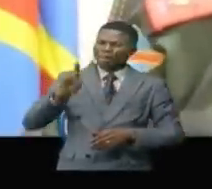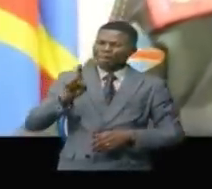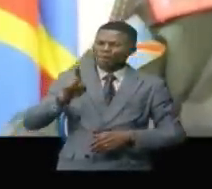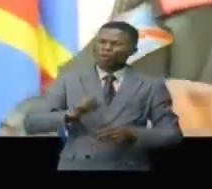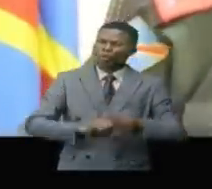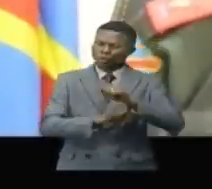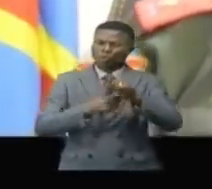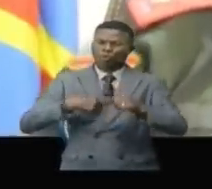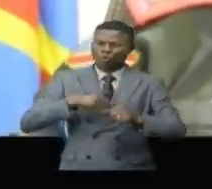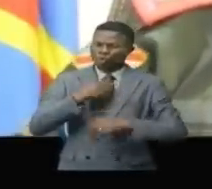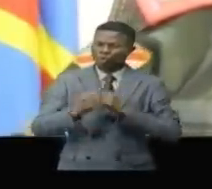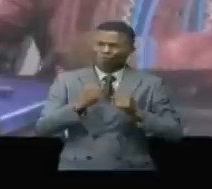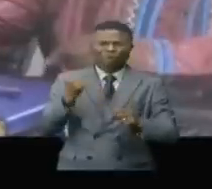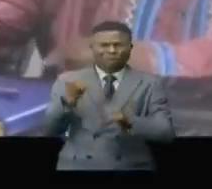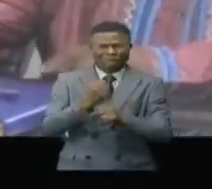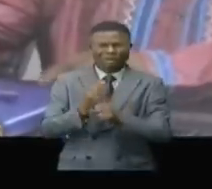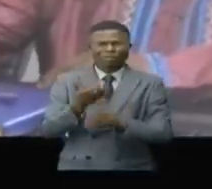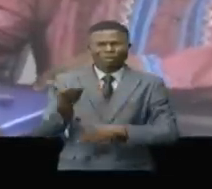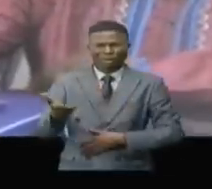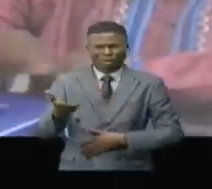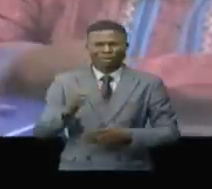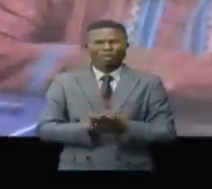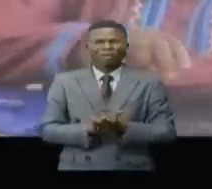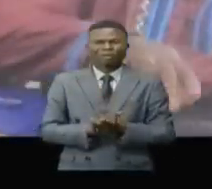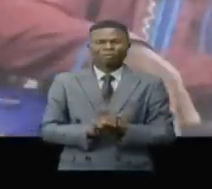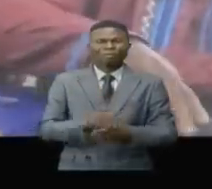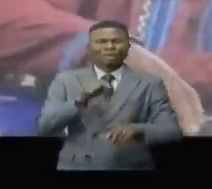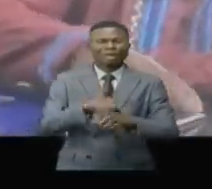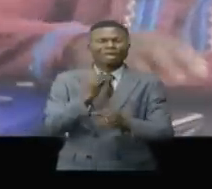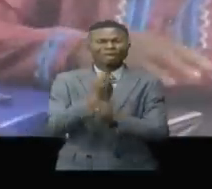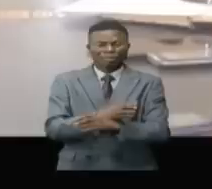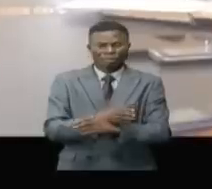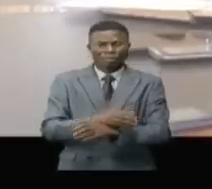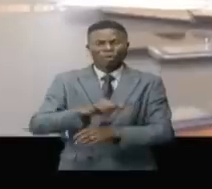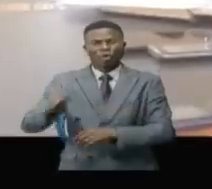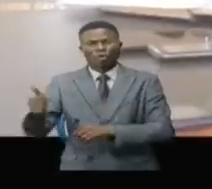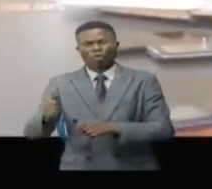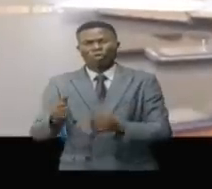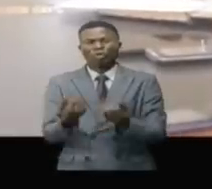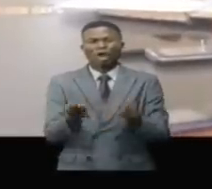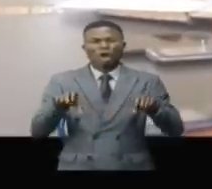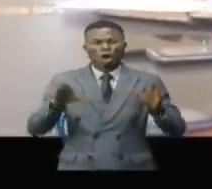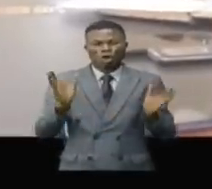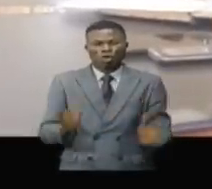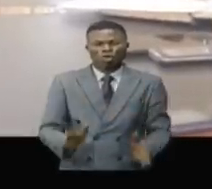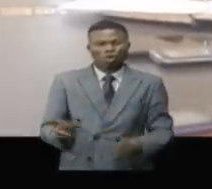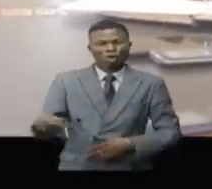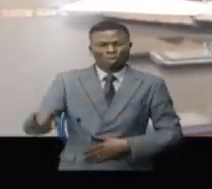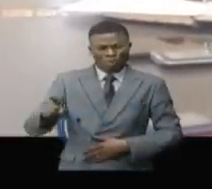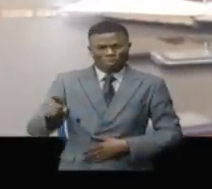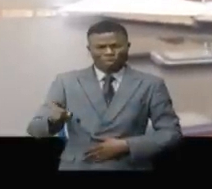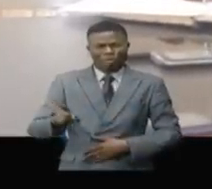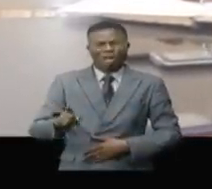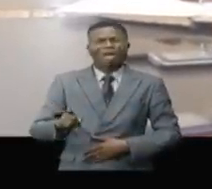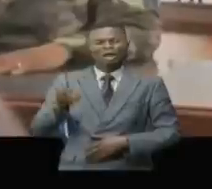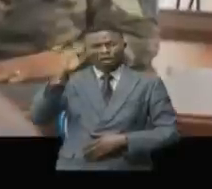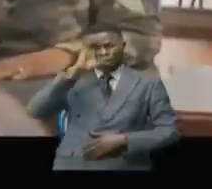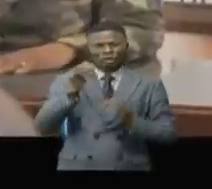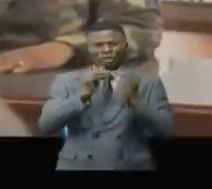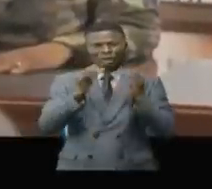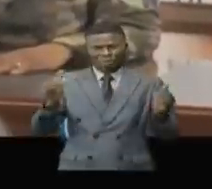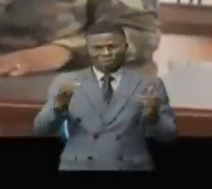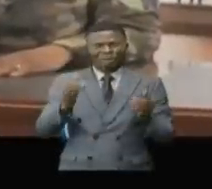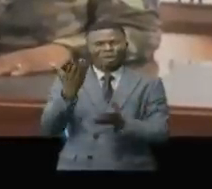tout faire pour qu'ils aient de la place. Disons-le, il est temps pour que certains fils égarés de l'Ituri reviennent à la raison en abandonnant